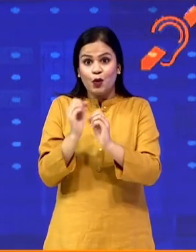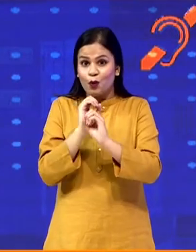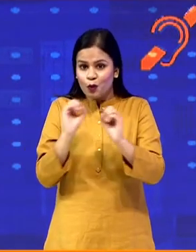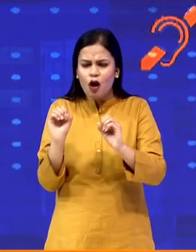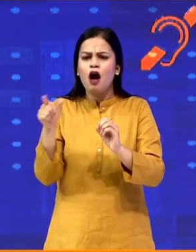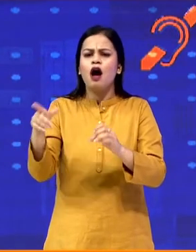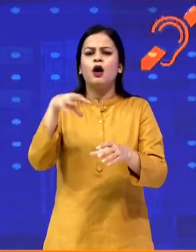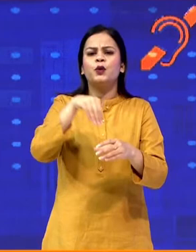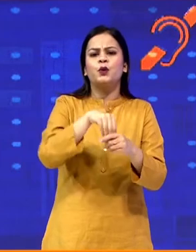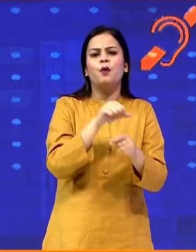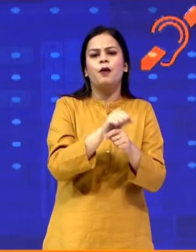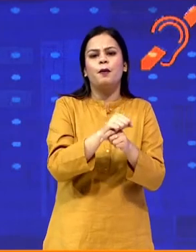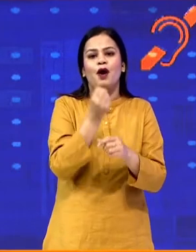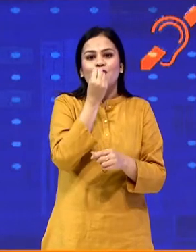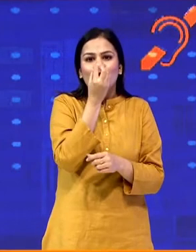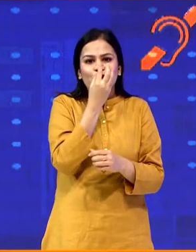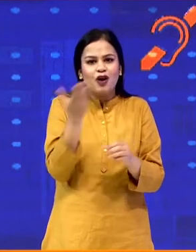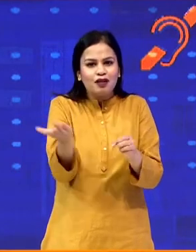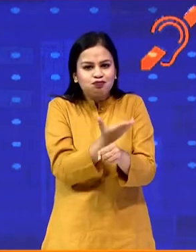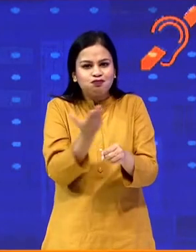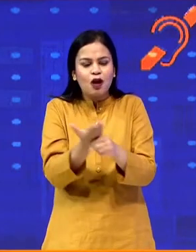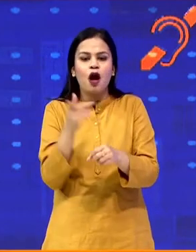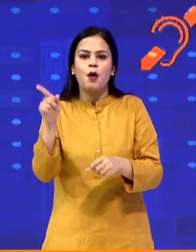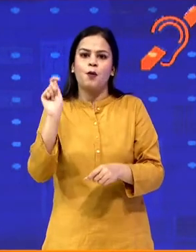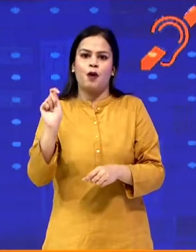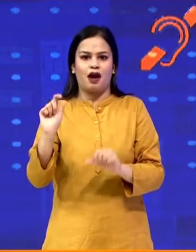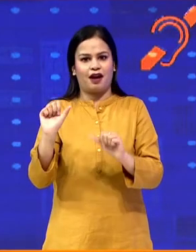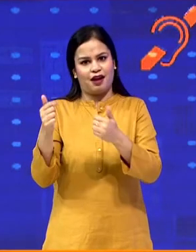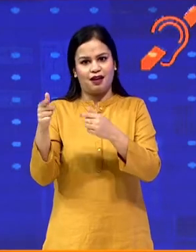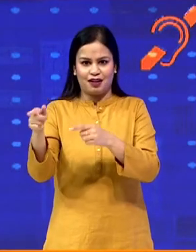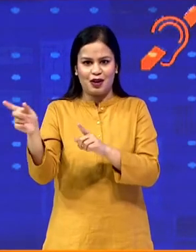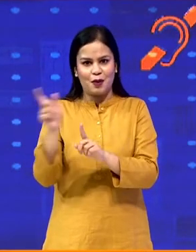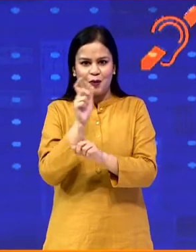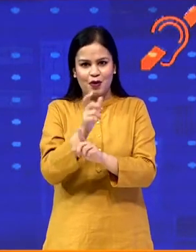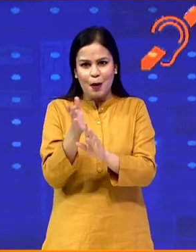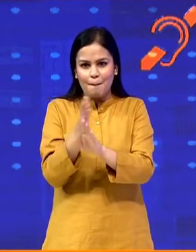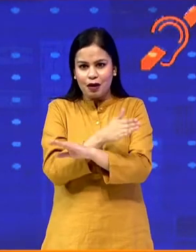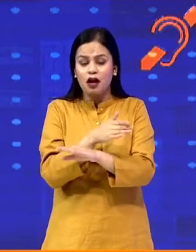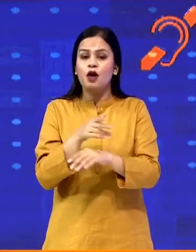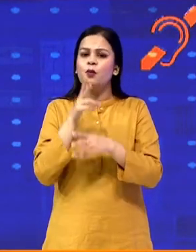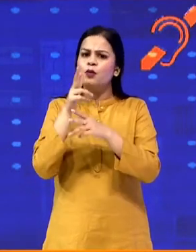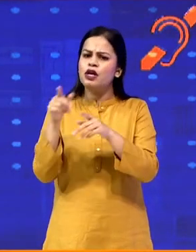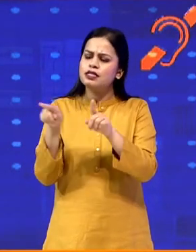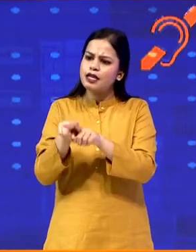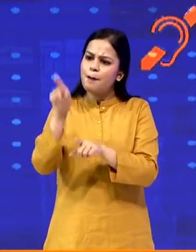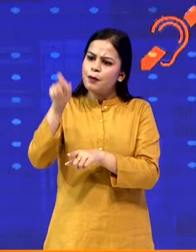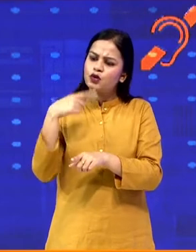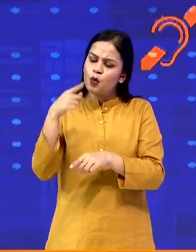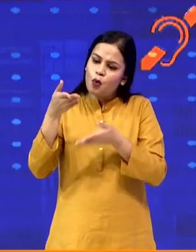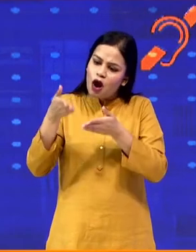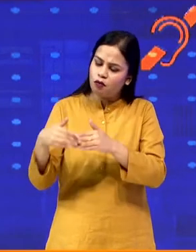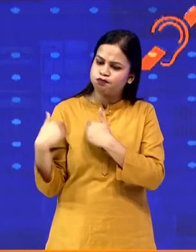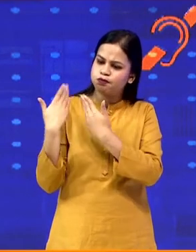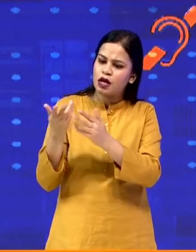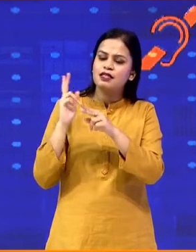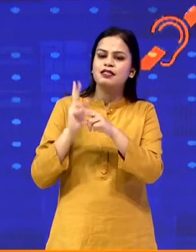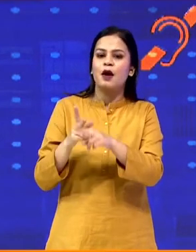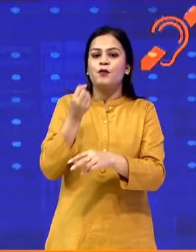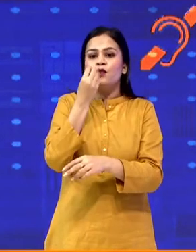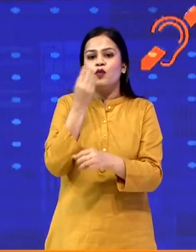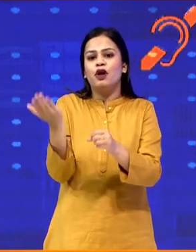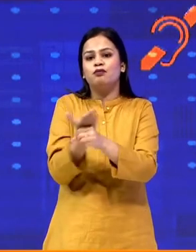होते तो मैं यह कहना चाहता हूं की आज भी आप माली है और यह हिंदुस्तान